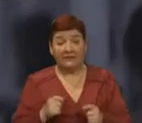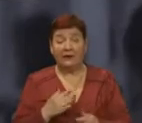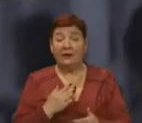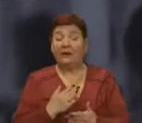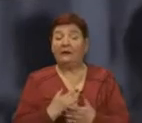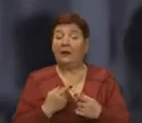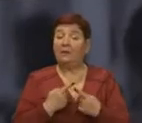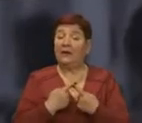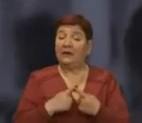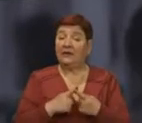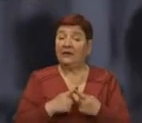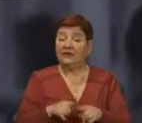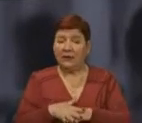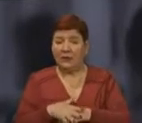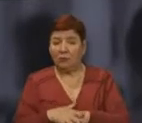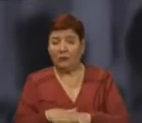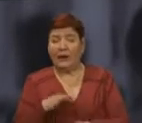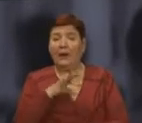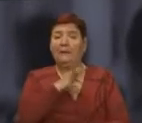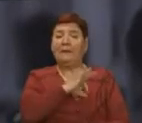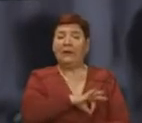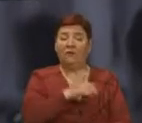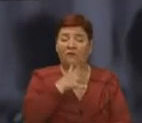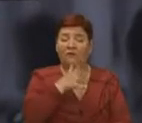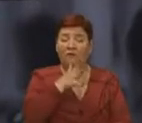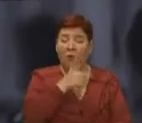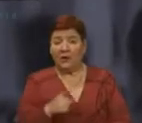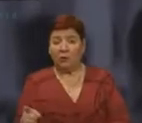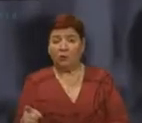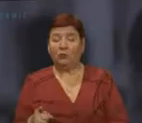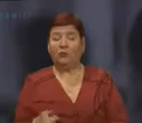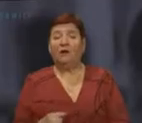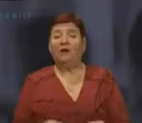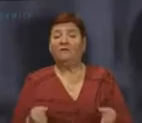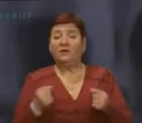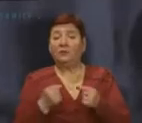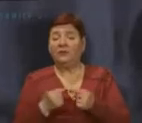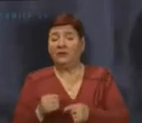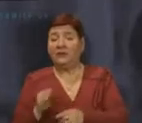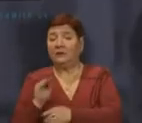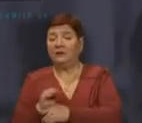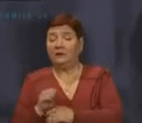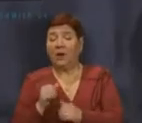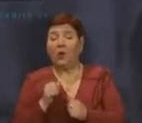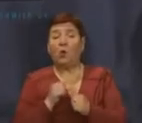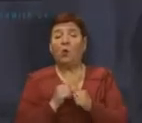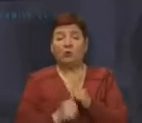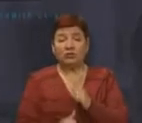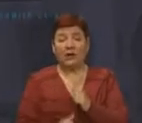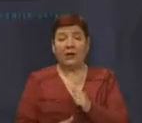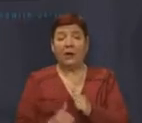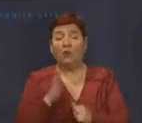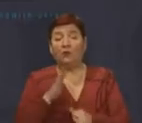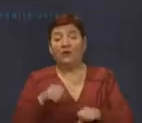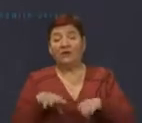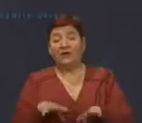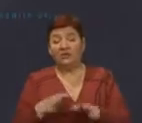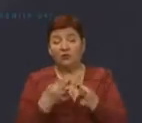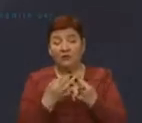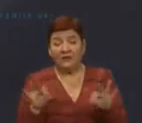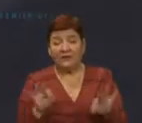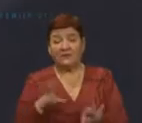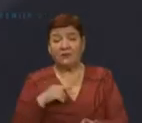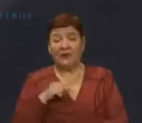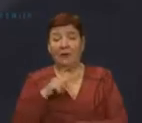механізми перерахунку, є механізми пільгового періоду, є механізми відповідних дотацій, тобто кожен муніципалітет вирішує це